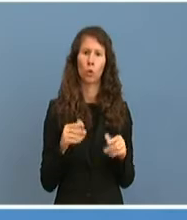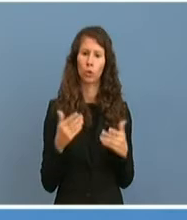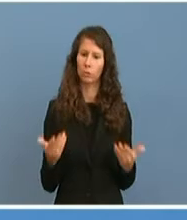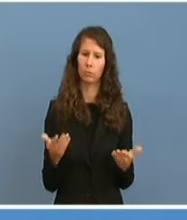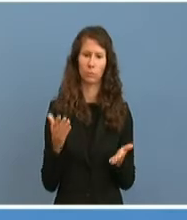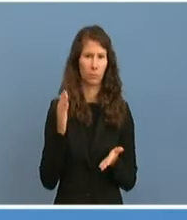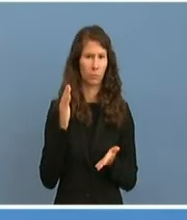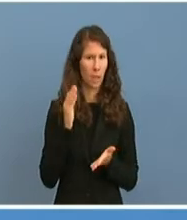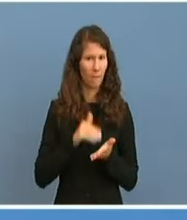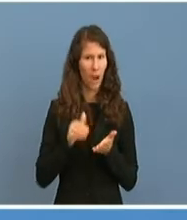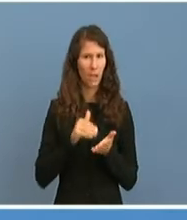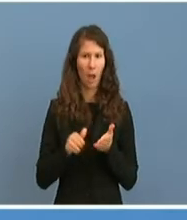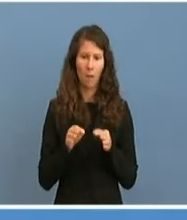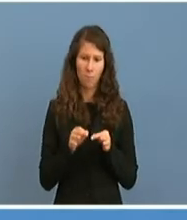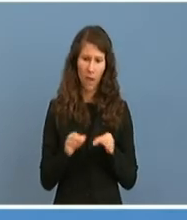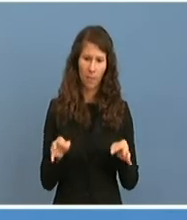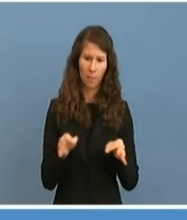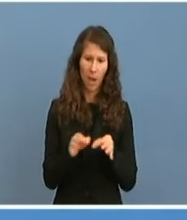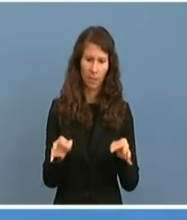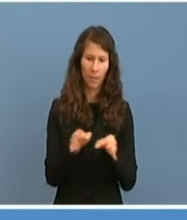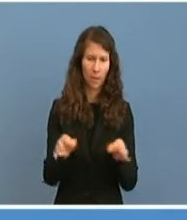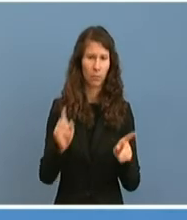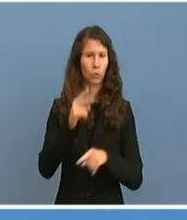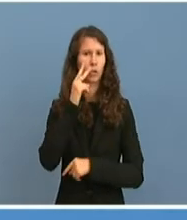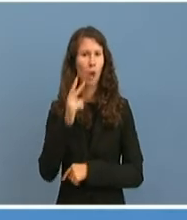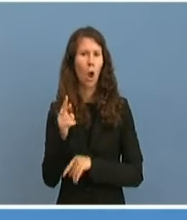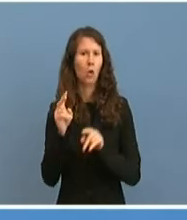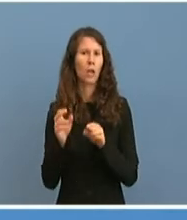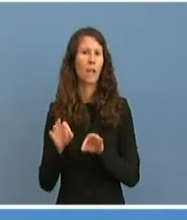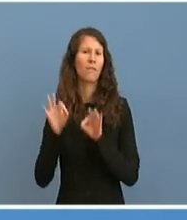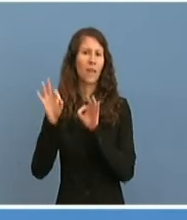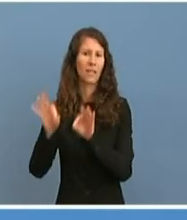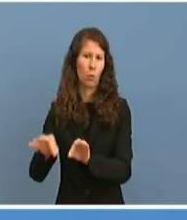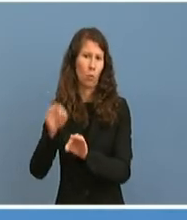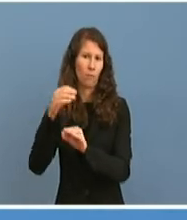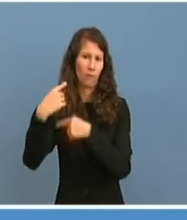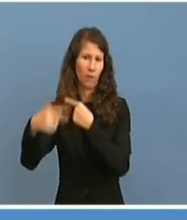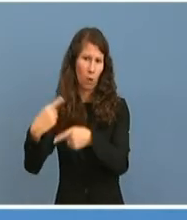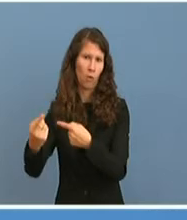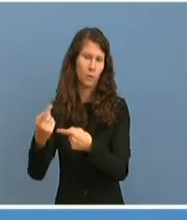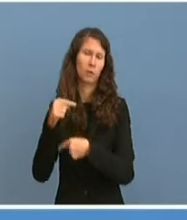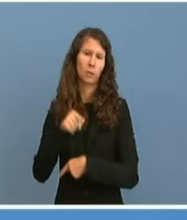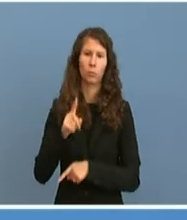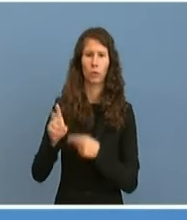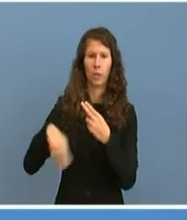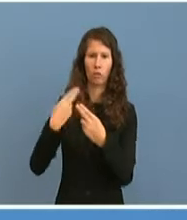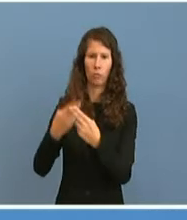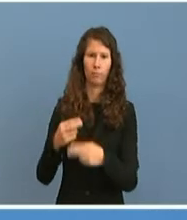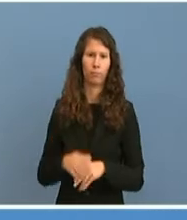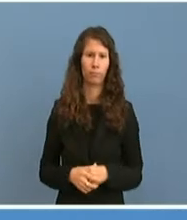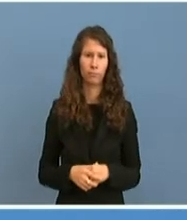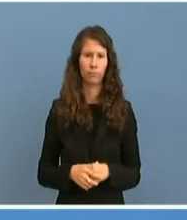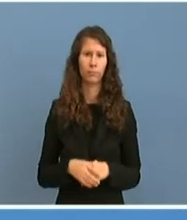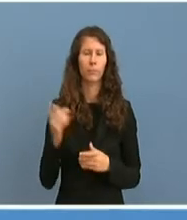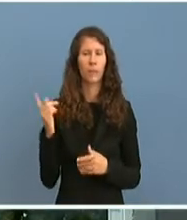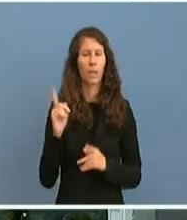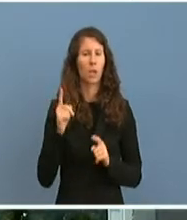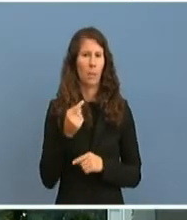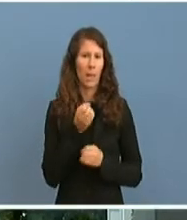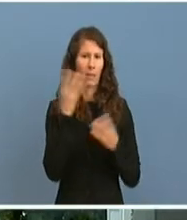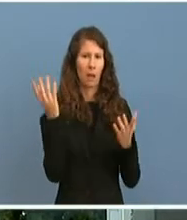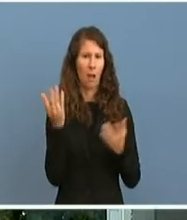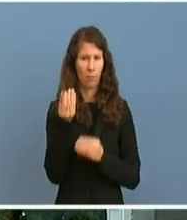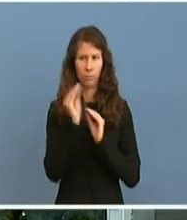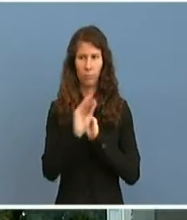dann bezüglich dieses Infektionsgeschehens besprochen werden. Aber um es noch mal ganz klar zu sagen, die Bundeskanzlerin hatte sich